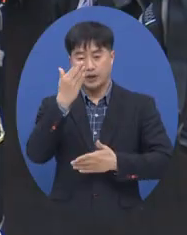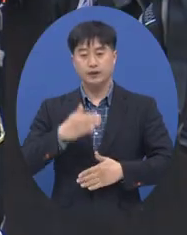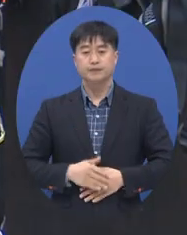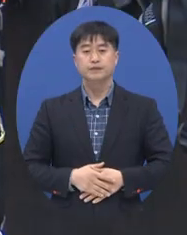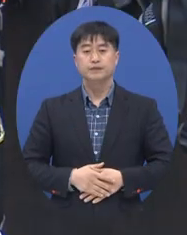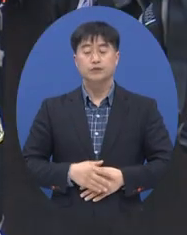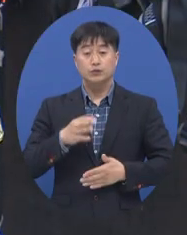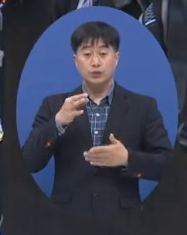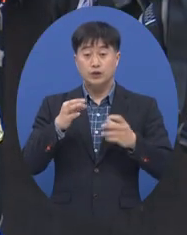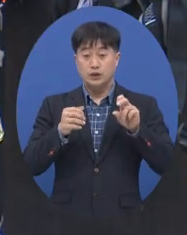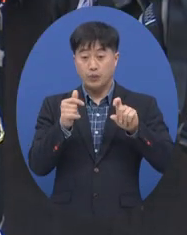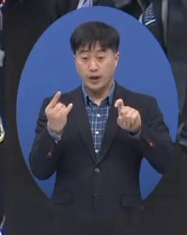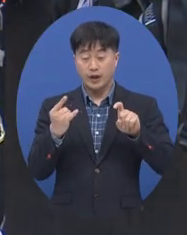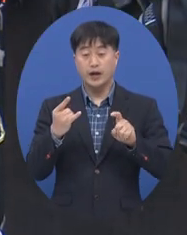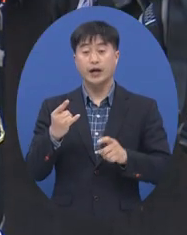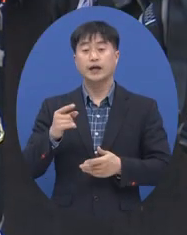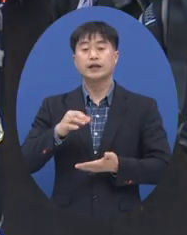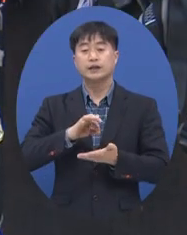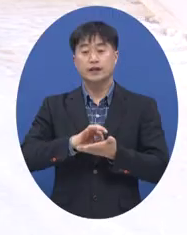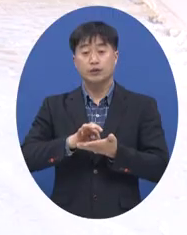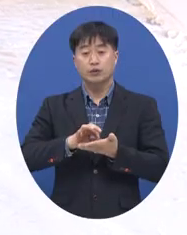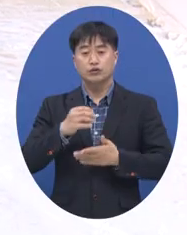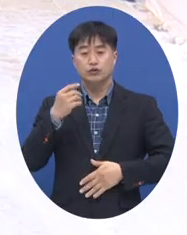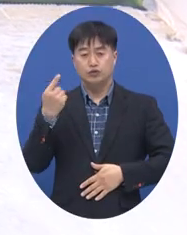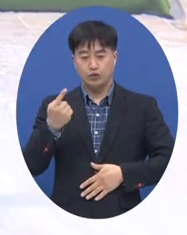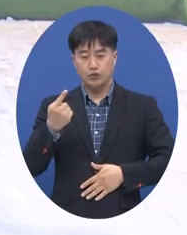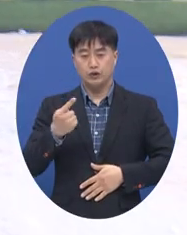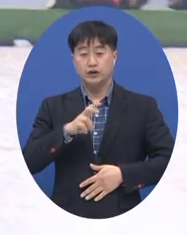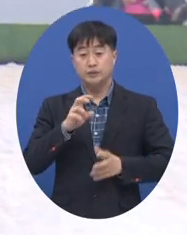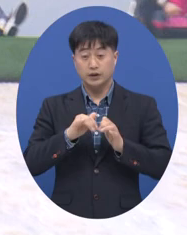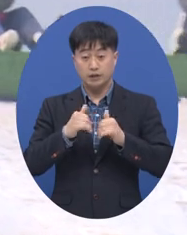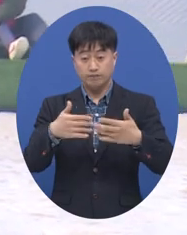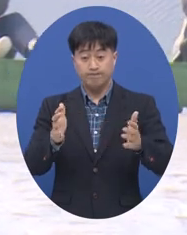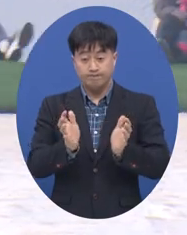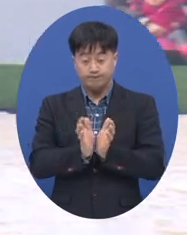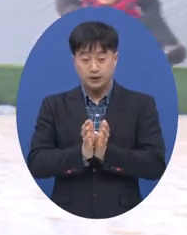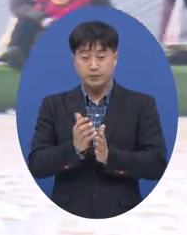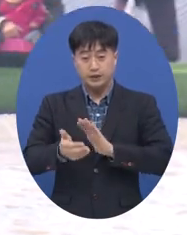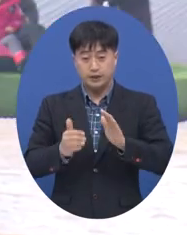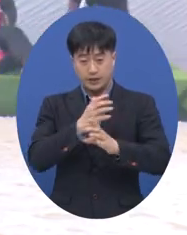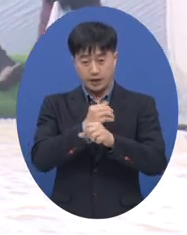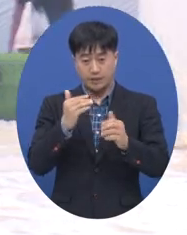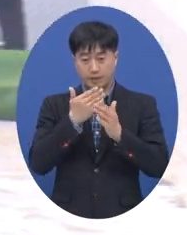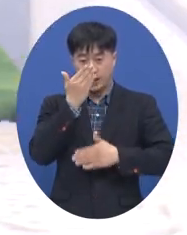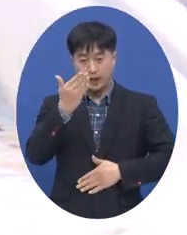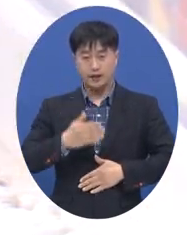요금은 1회 이용에 1,000원이며, 20명 이상 단체는 사전 예약할 수 있습니다.